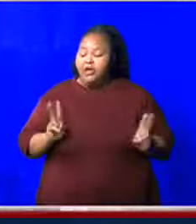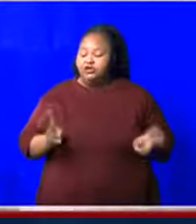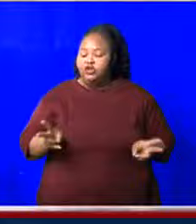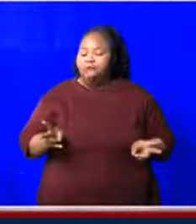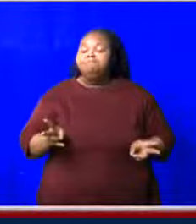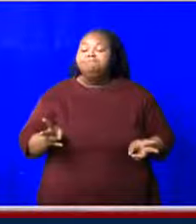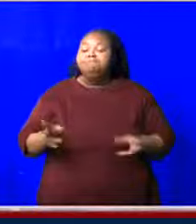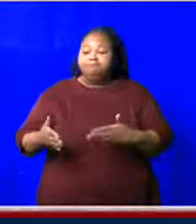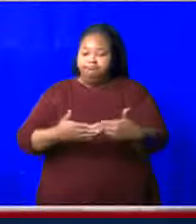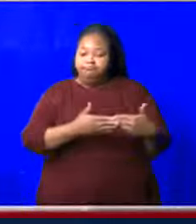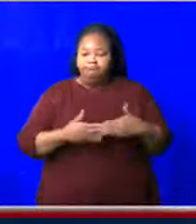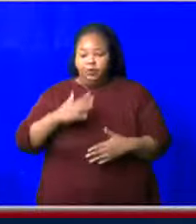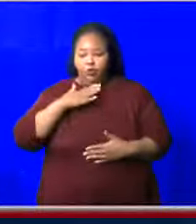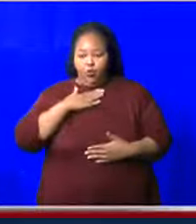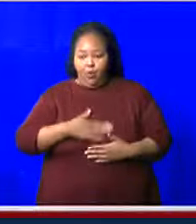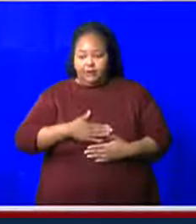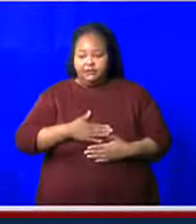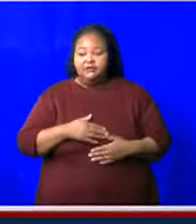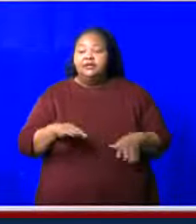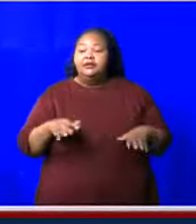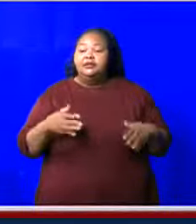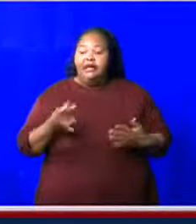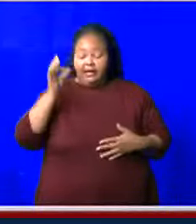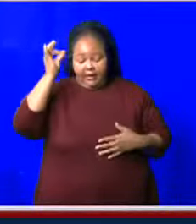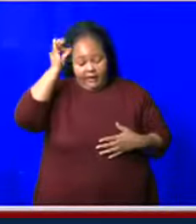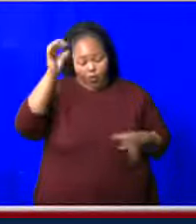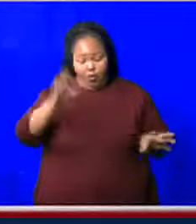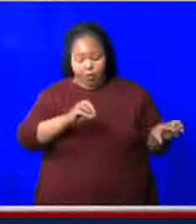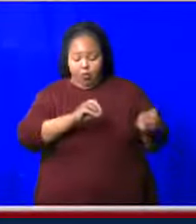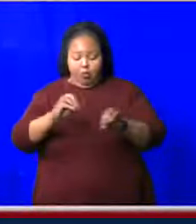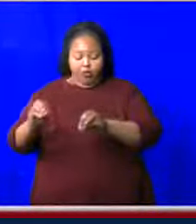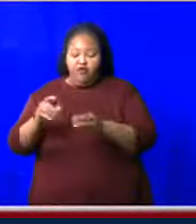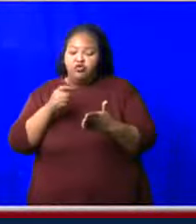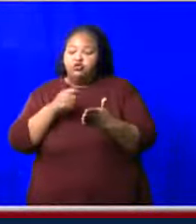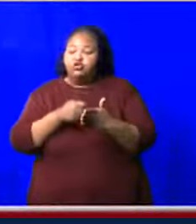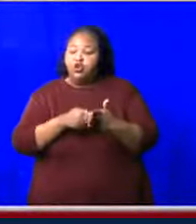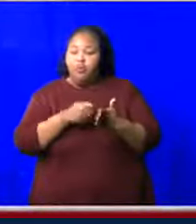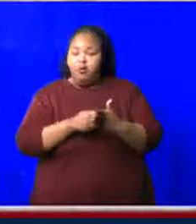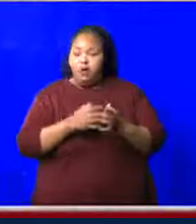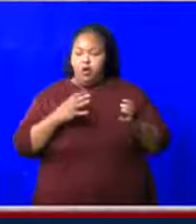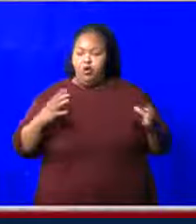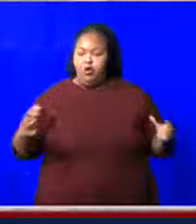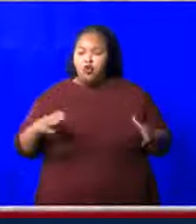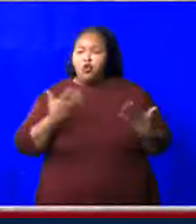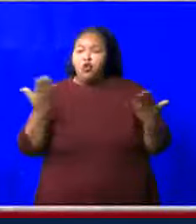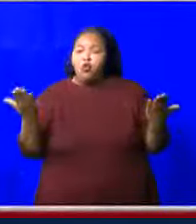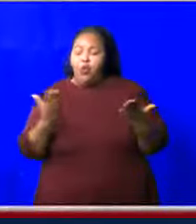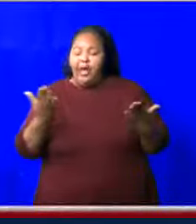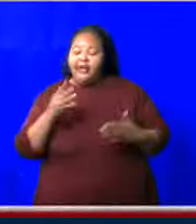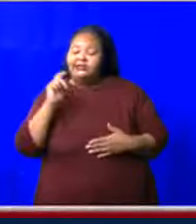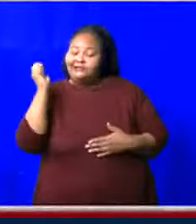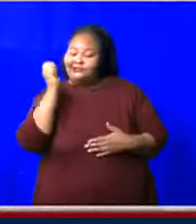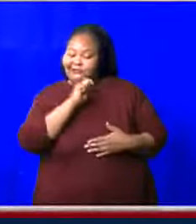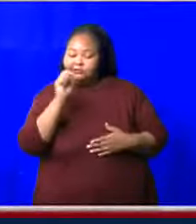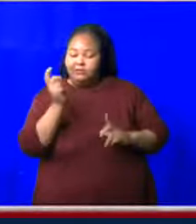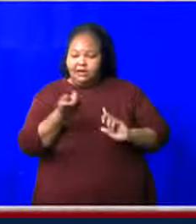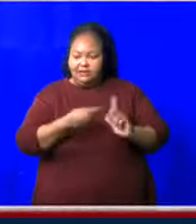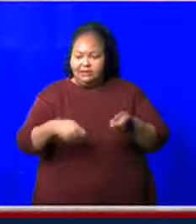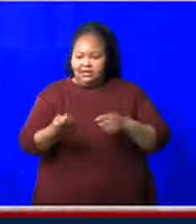ibe seyiqhubekela isitolo lesikhulu lesiyinzawo lapho ithengiswa khona-ke inyama kanye naleminye imikhicito leyakhiwe